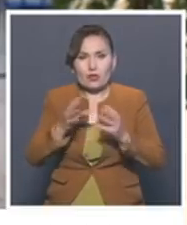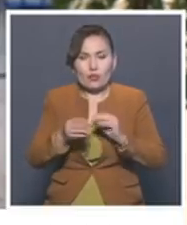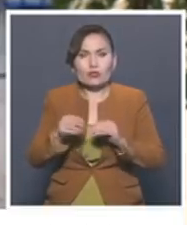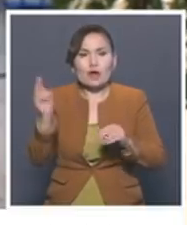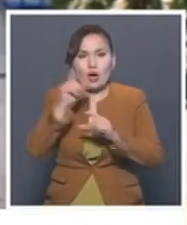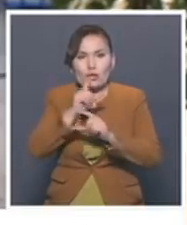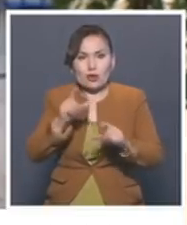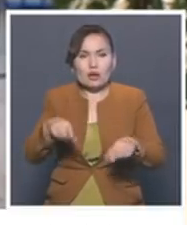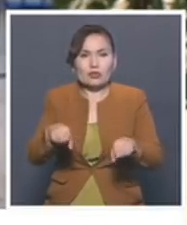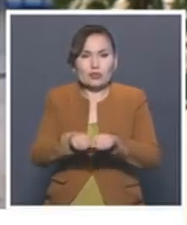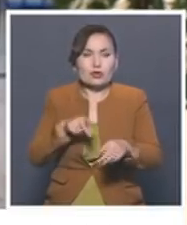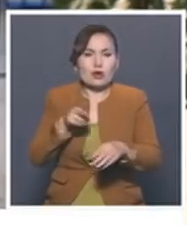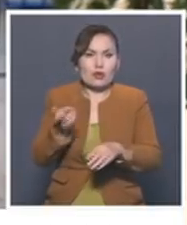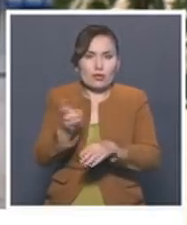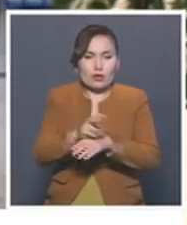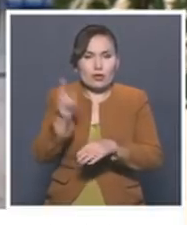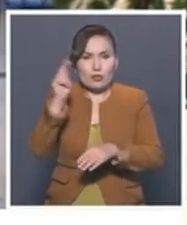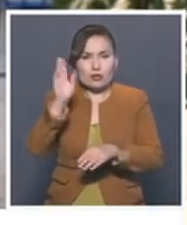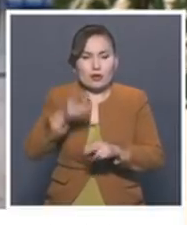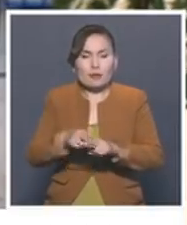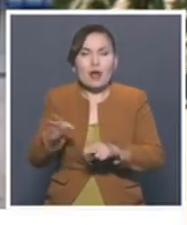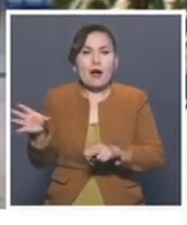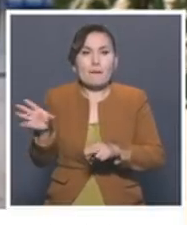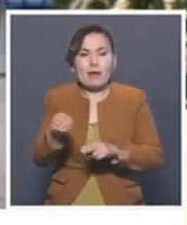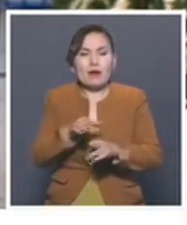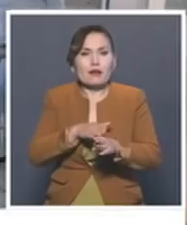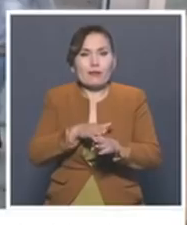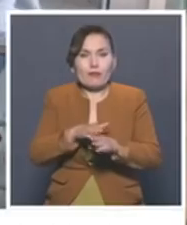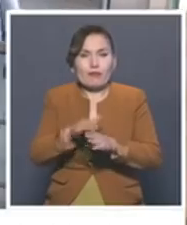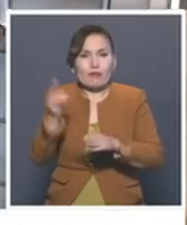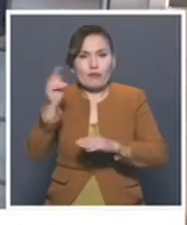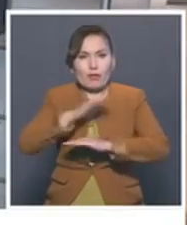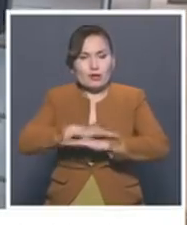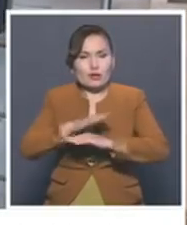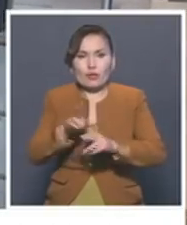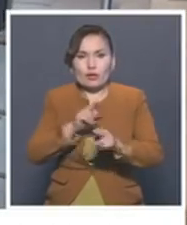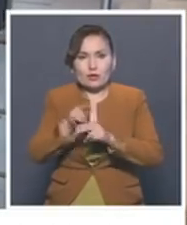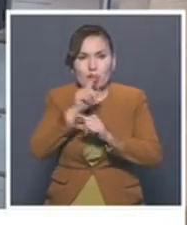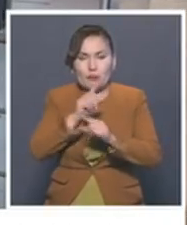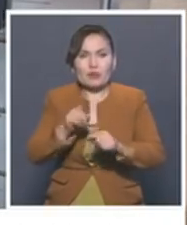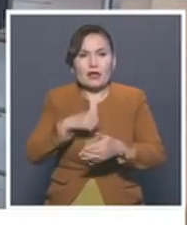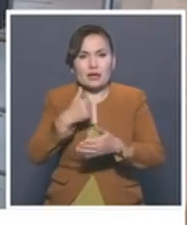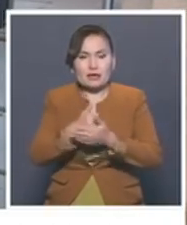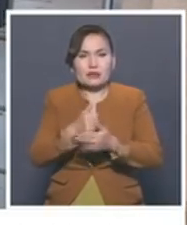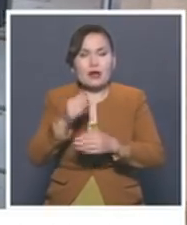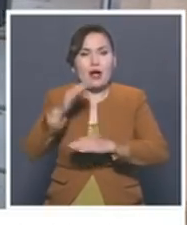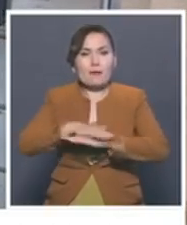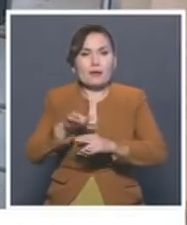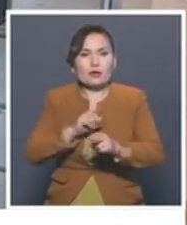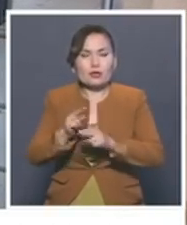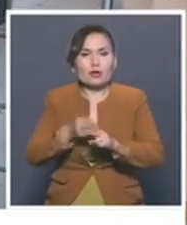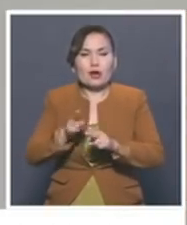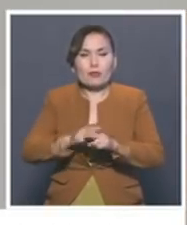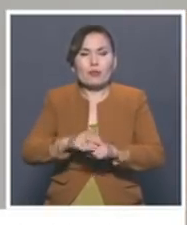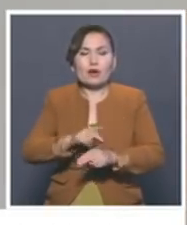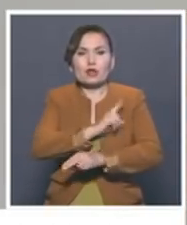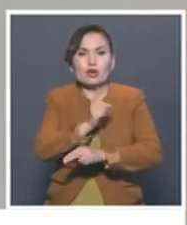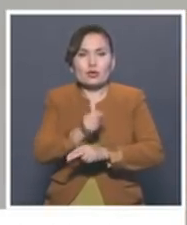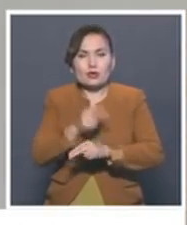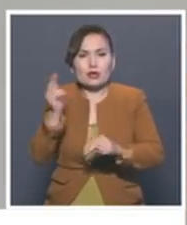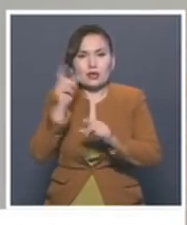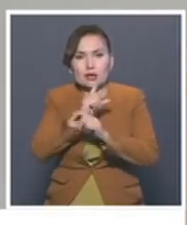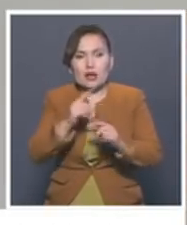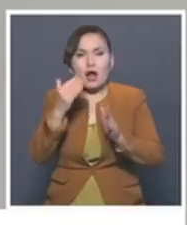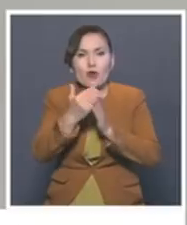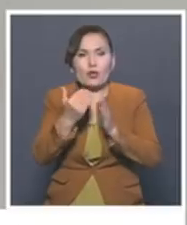Оқу жоспарындағы барлық пәндер оқытылмайды, негізгі пәндер оқытылады. Ал мектептегі медициналық кабинеттер күшейтілген режимде жұмыс істейді.